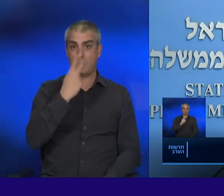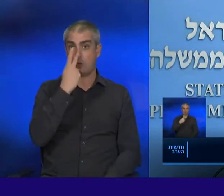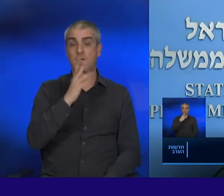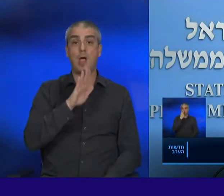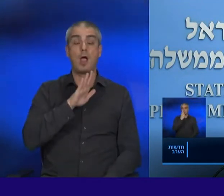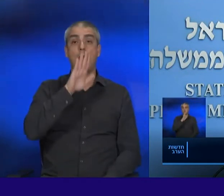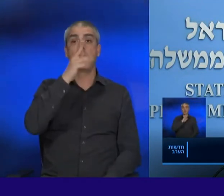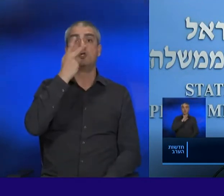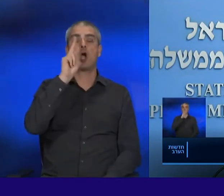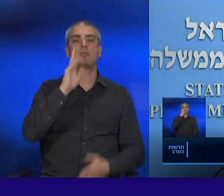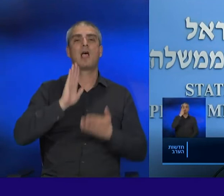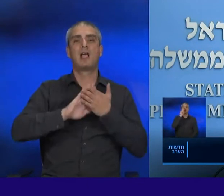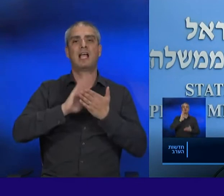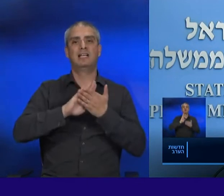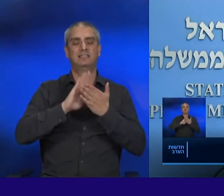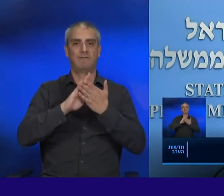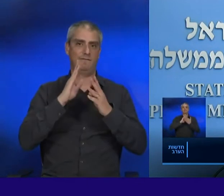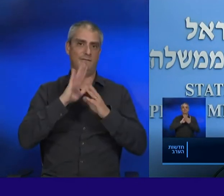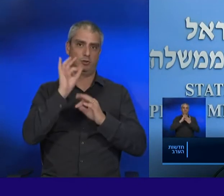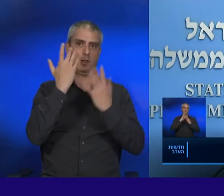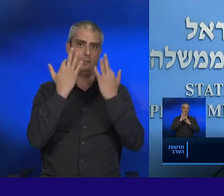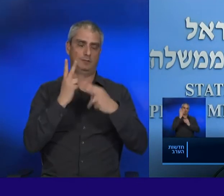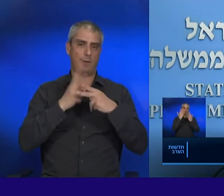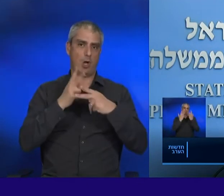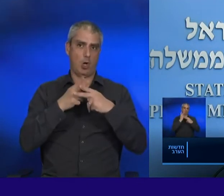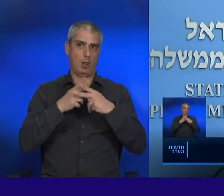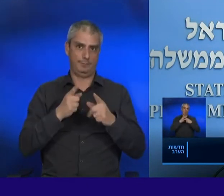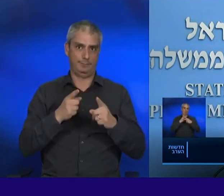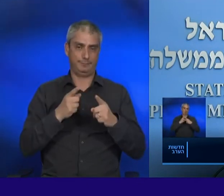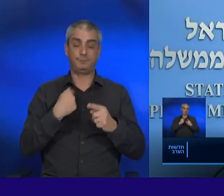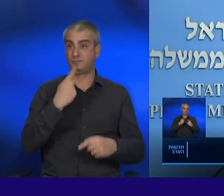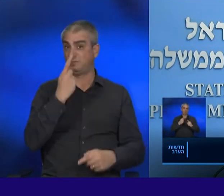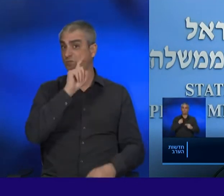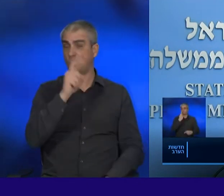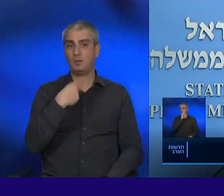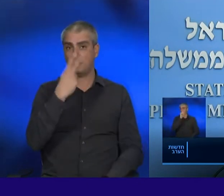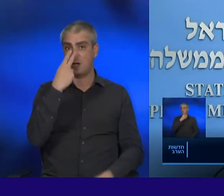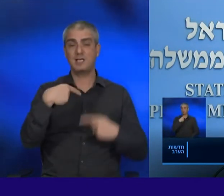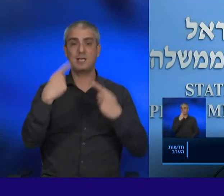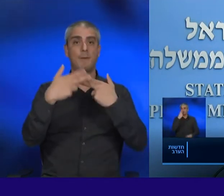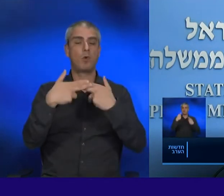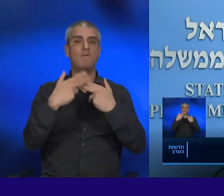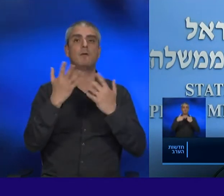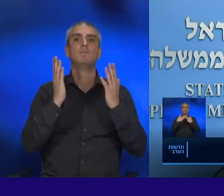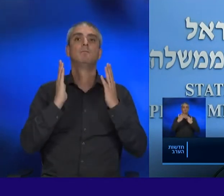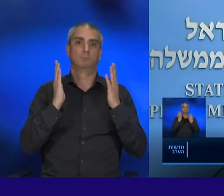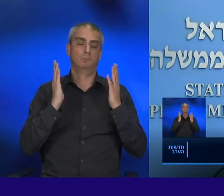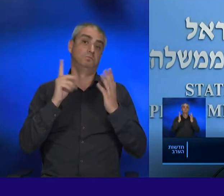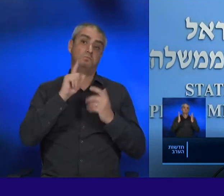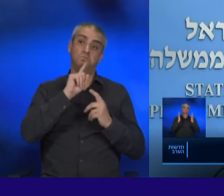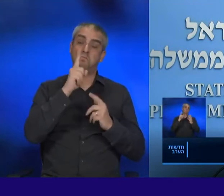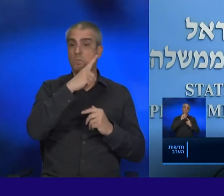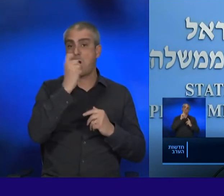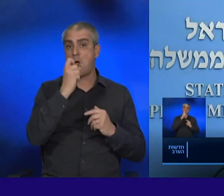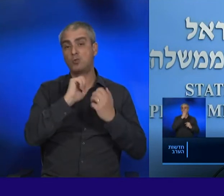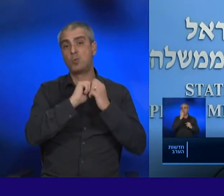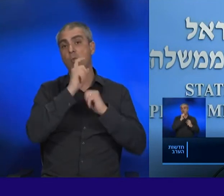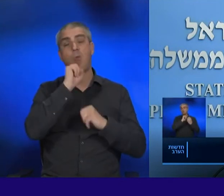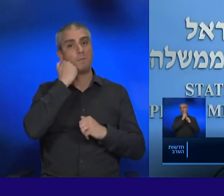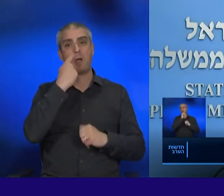עלייה בקצב העלייה של המספר החולים. אנחנו כנראה נראה בימים הקרובים מאוד, אולי מחר,